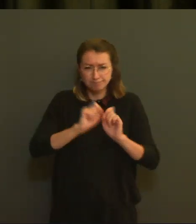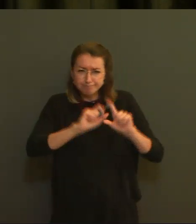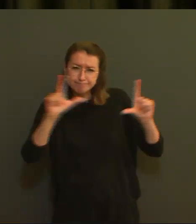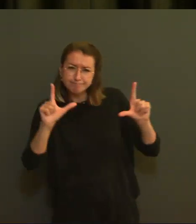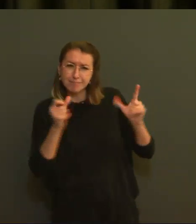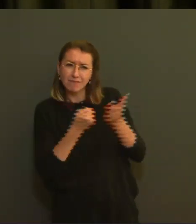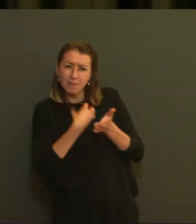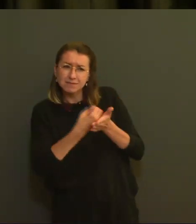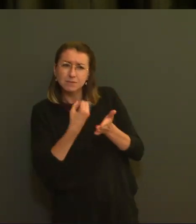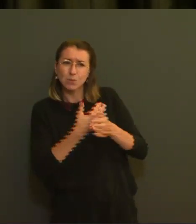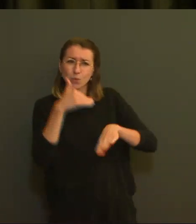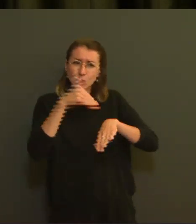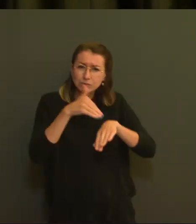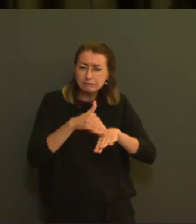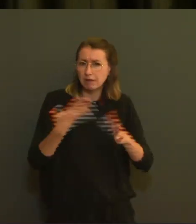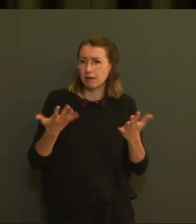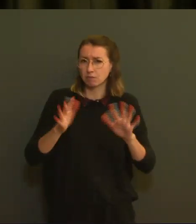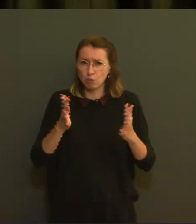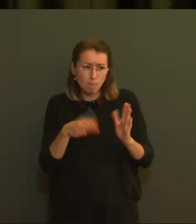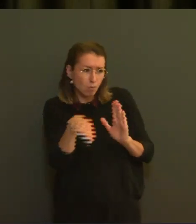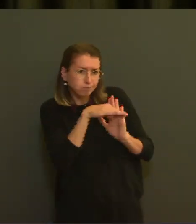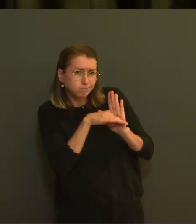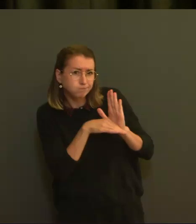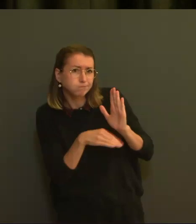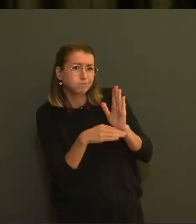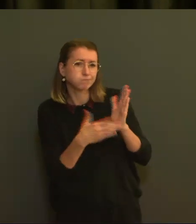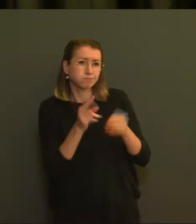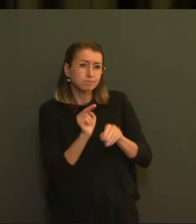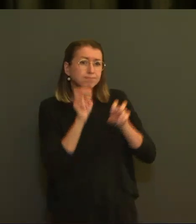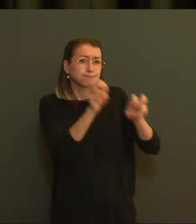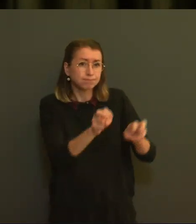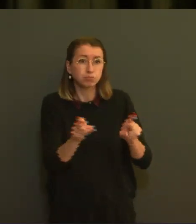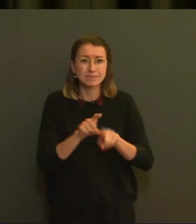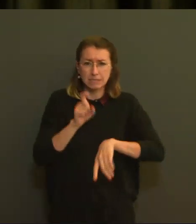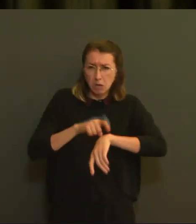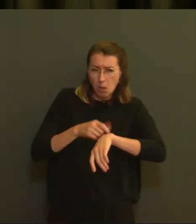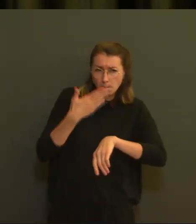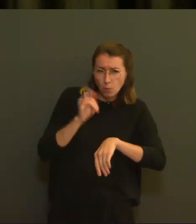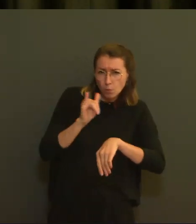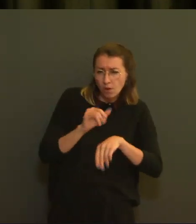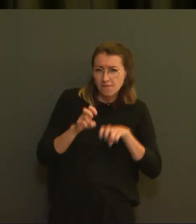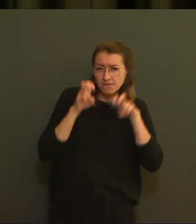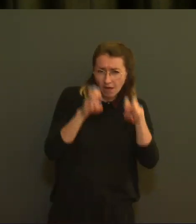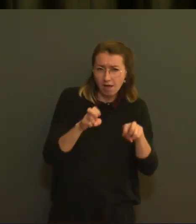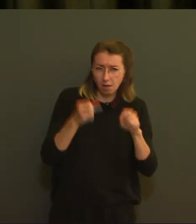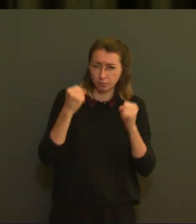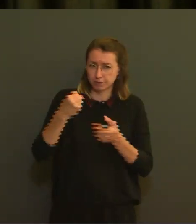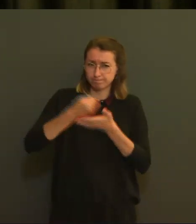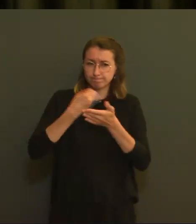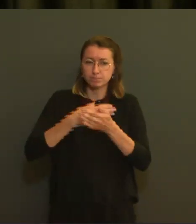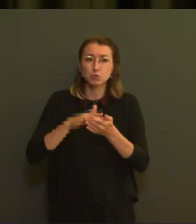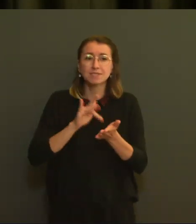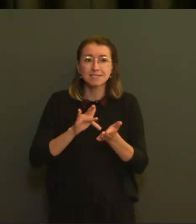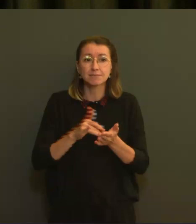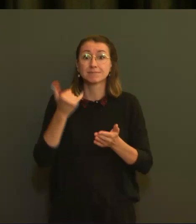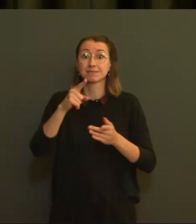le plus propice, ainsi que des mesures prises sur place. Une fois sur place, si vous constatez qu'il y a trop de monde, revenez un peu plus tard ou changez de plan pour